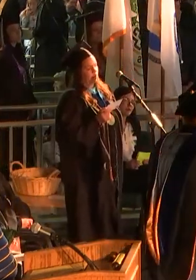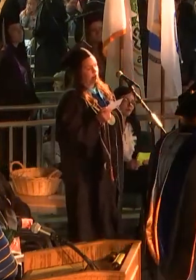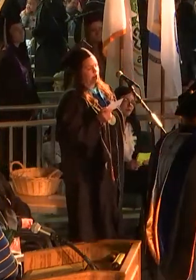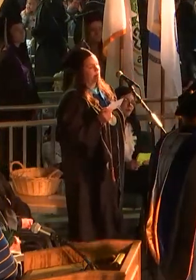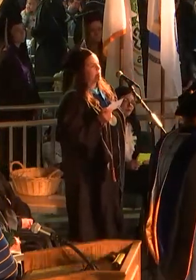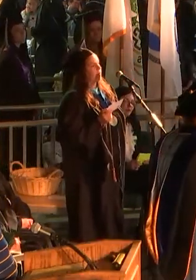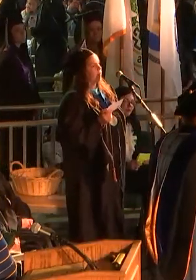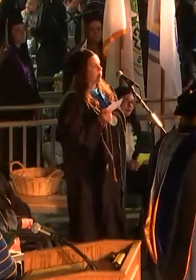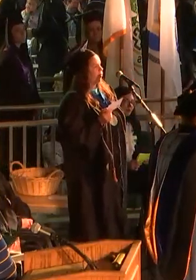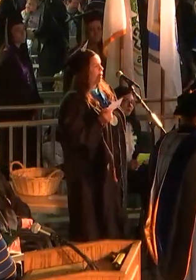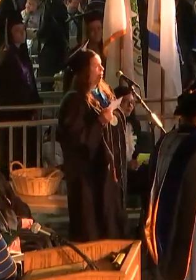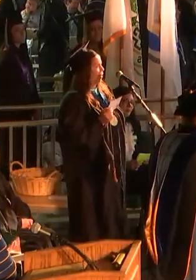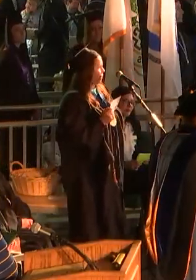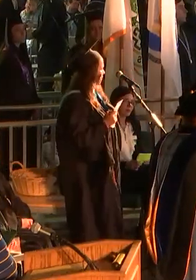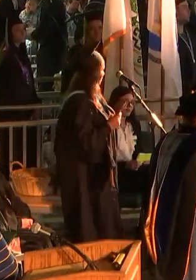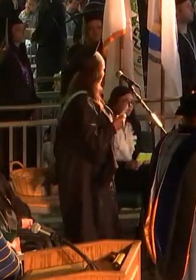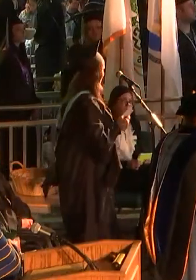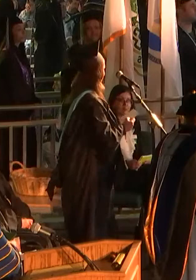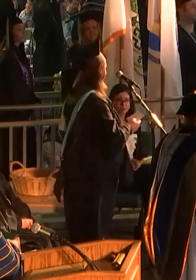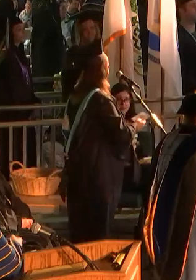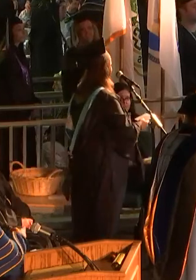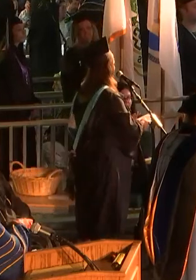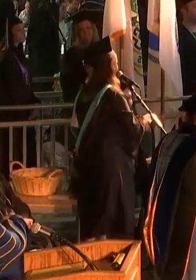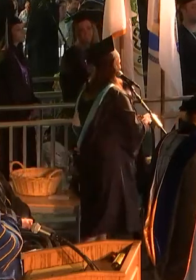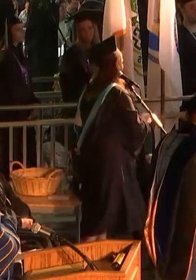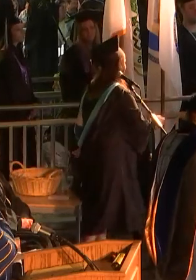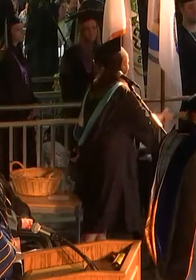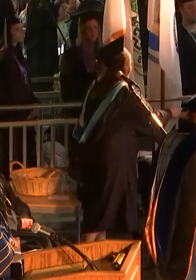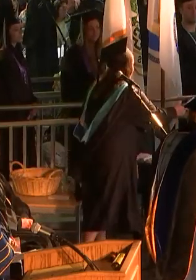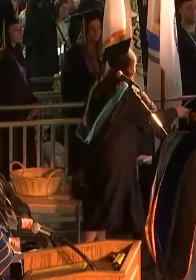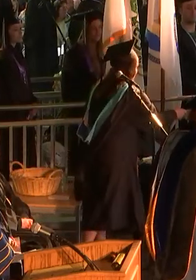Melanie Laura, summa cum laude.